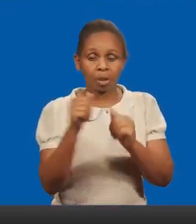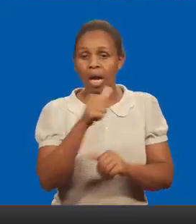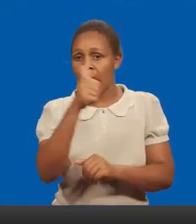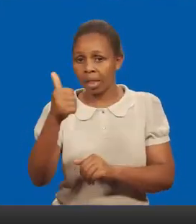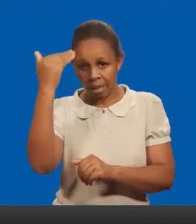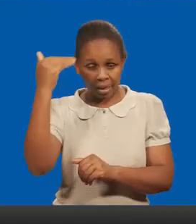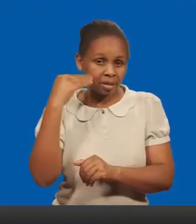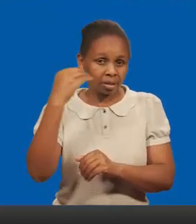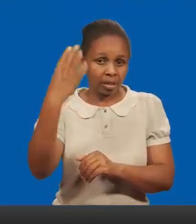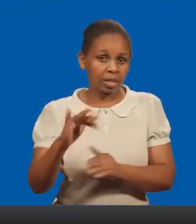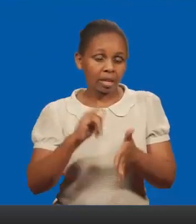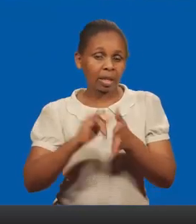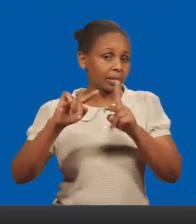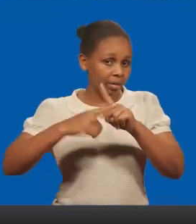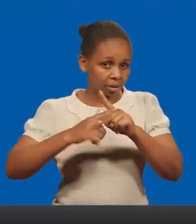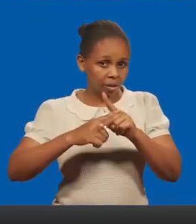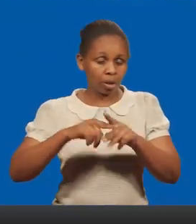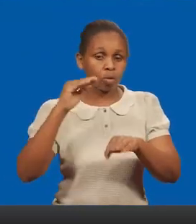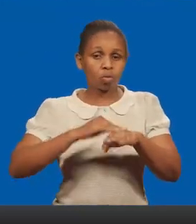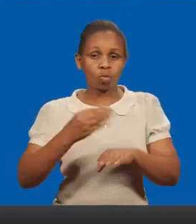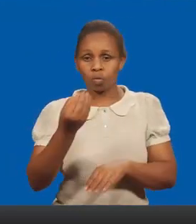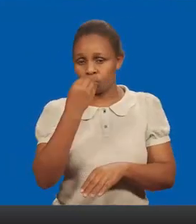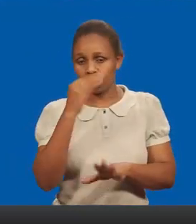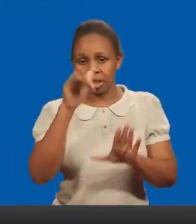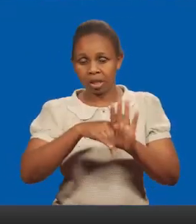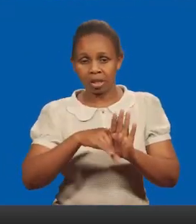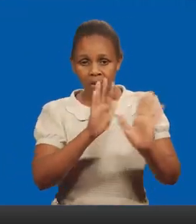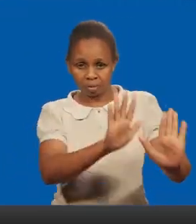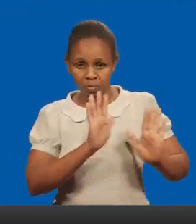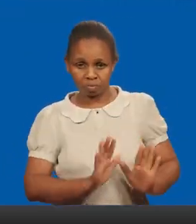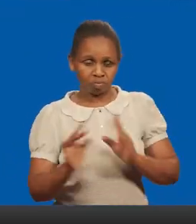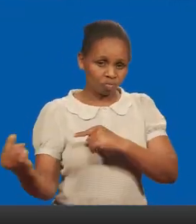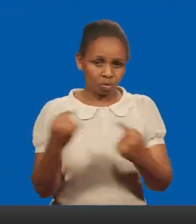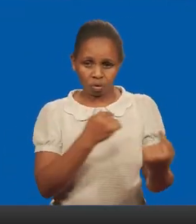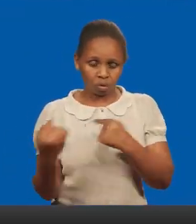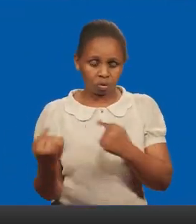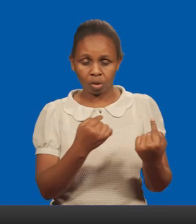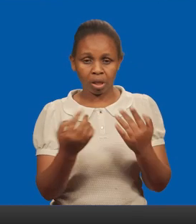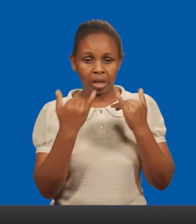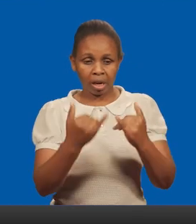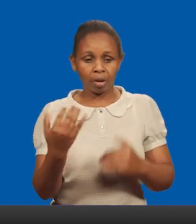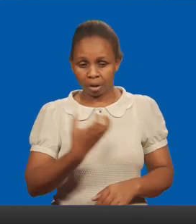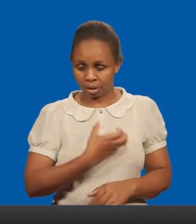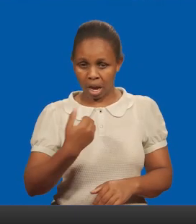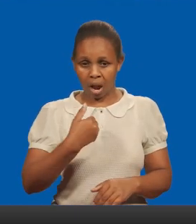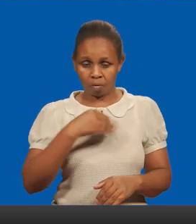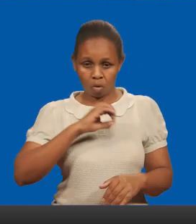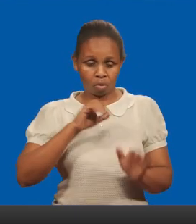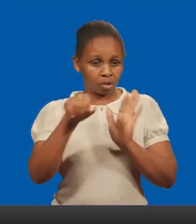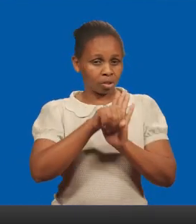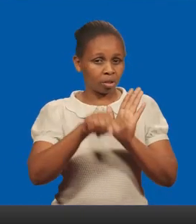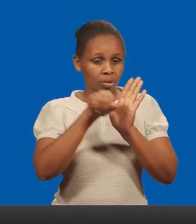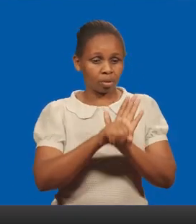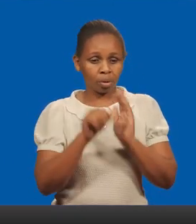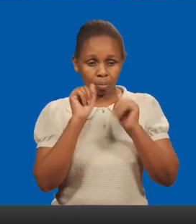kwamba atashauriana na walimu wakuu ambao tayari walikuwa wameanzisha mpango wa lishe shuleni ili kuepuka mgogoro. You know, the council